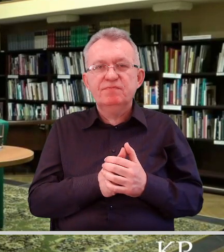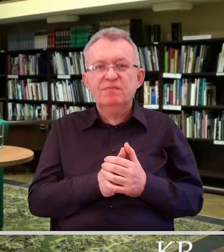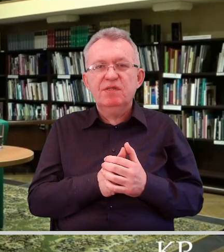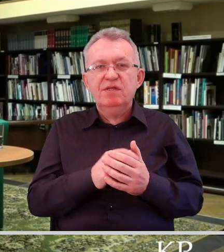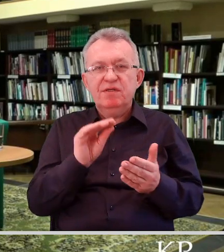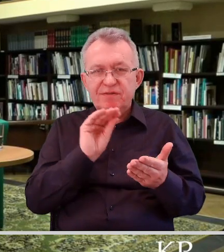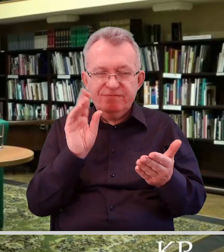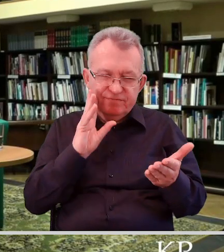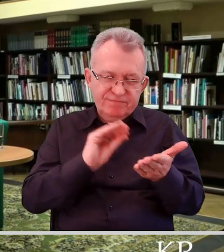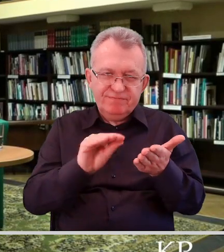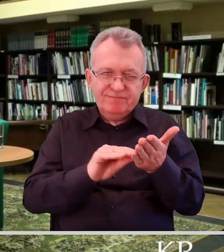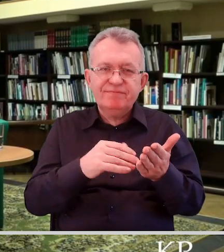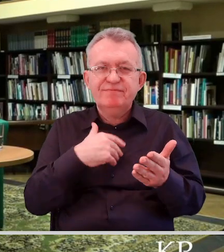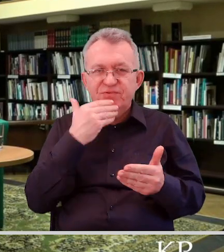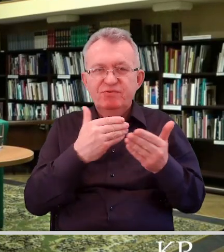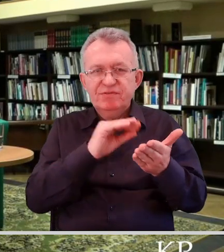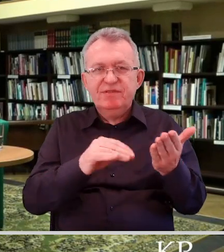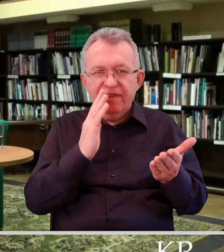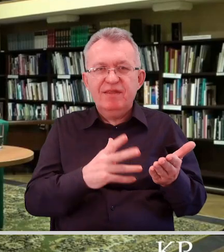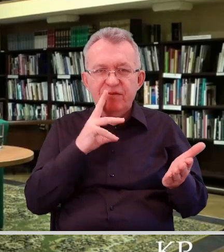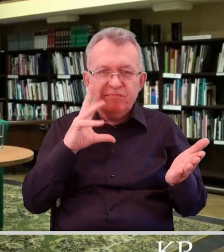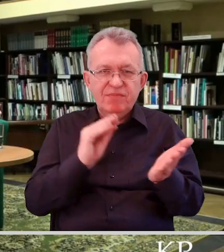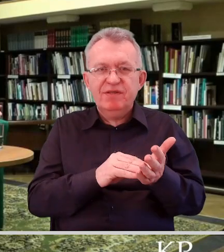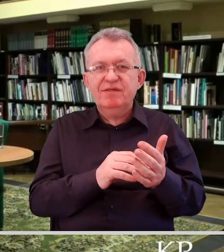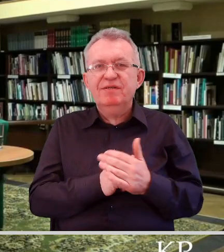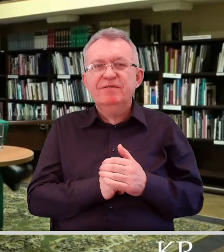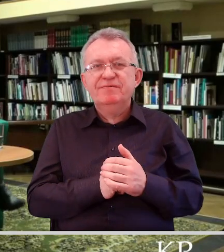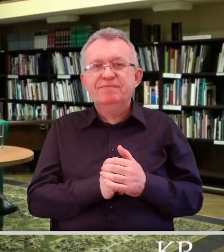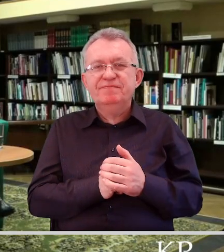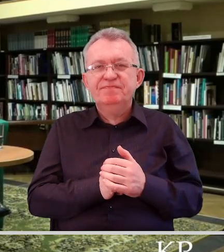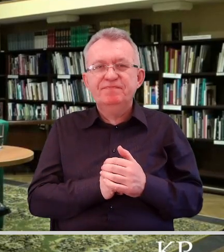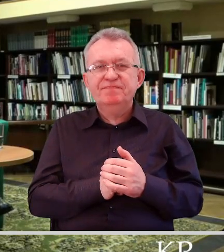wpiszę pani dedykację dzisiaj. Dedykację na dedykacji.